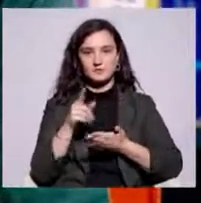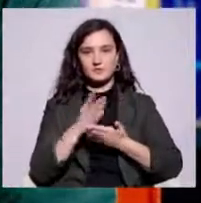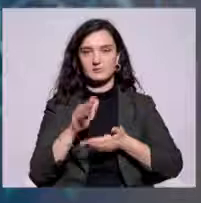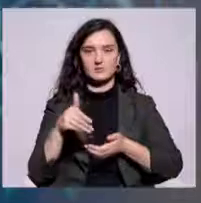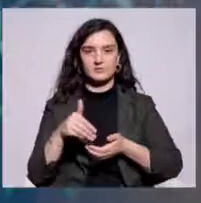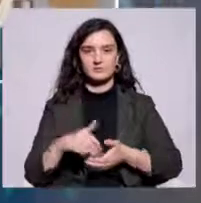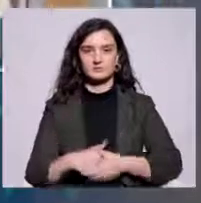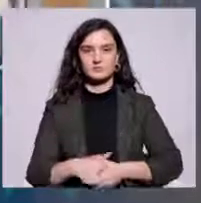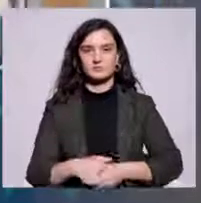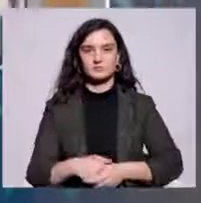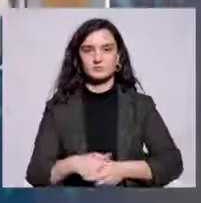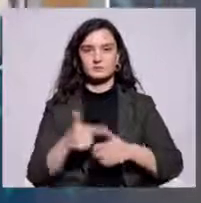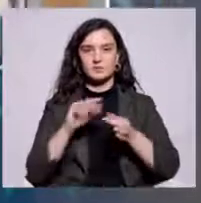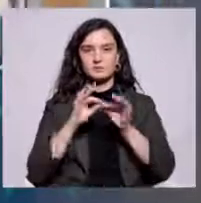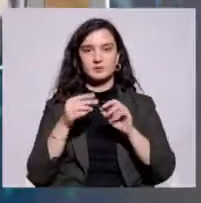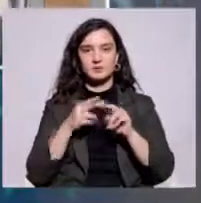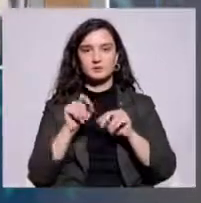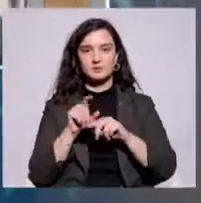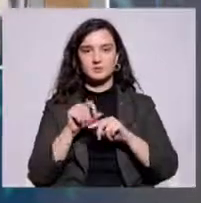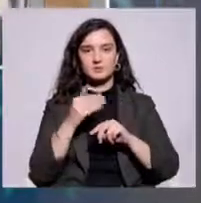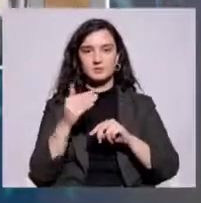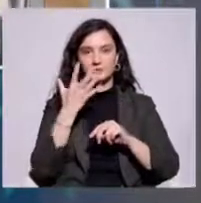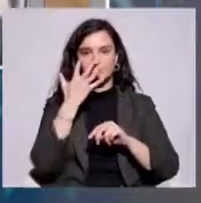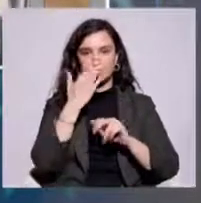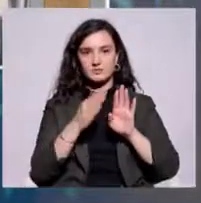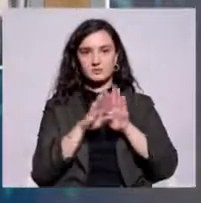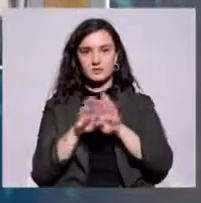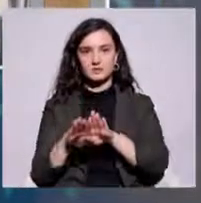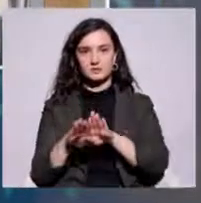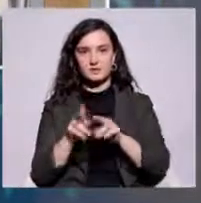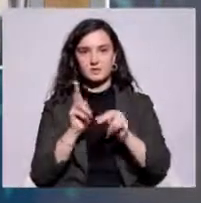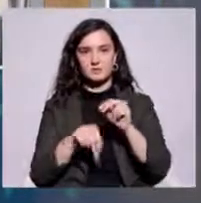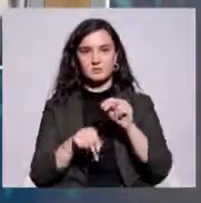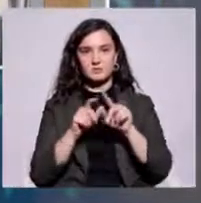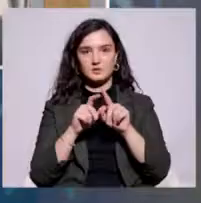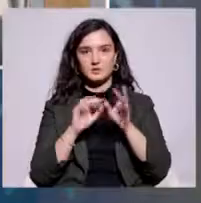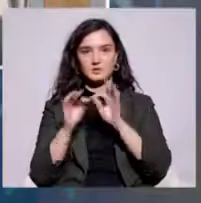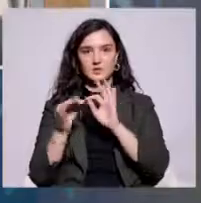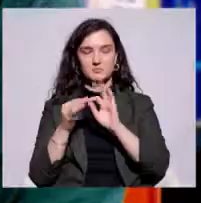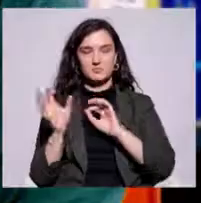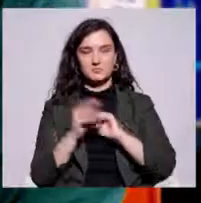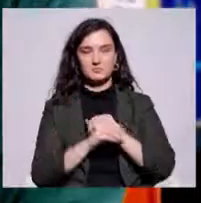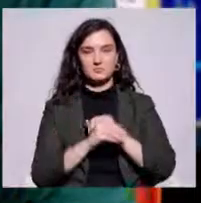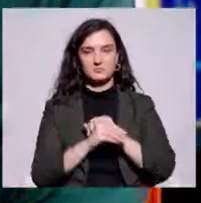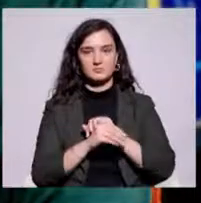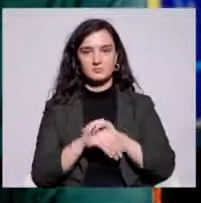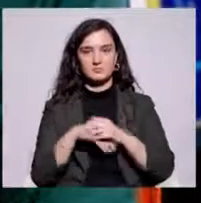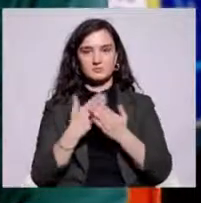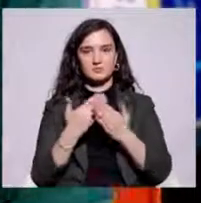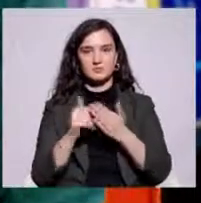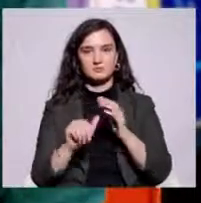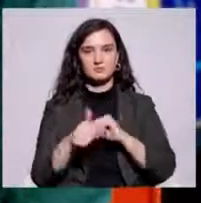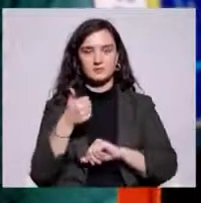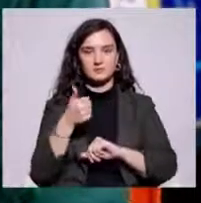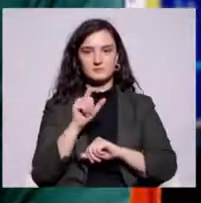aren't. გრამატიკის ამ დავალებისთვის ფოტოს მიხედვით დაასრულეთ წინადადებები. So for the first